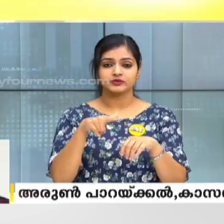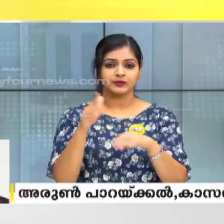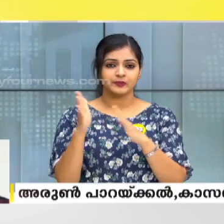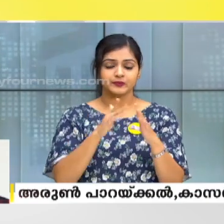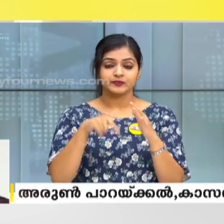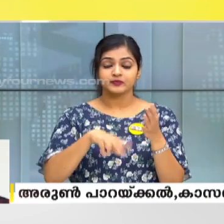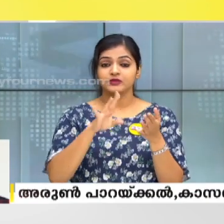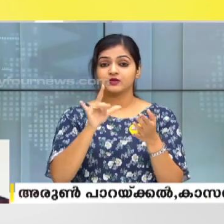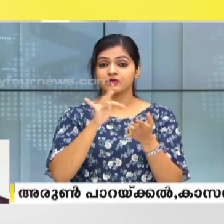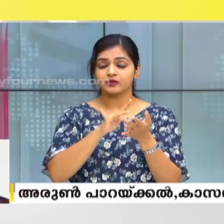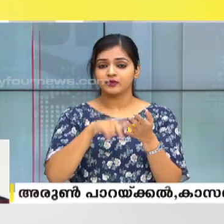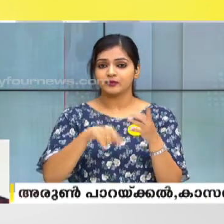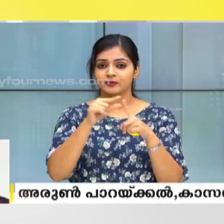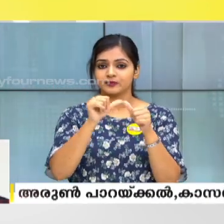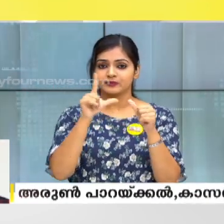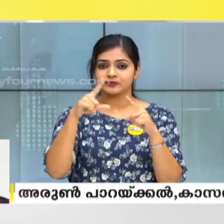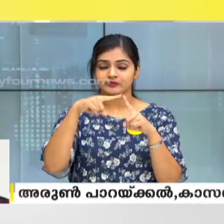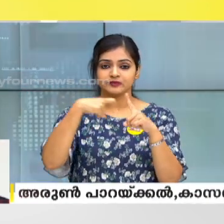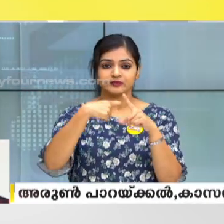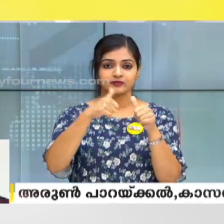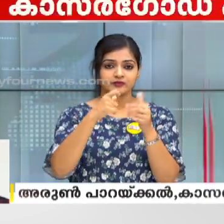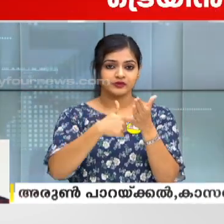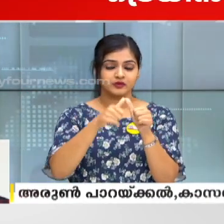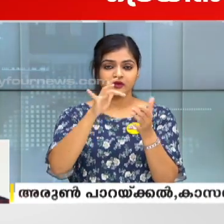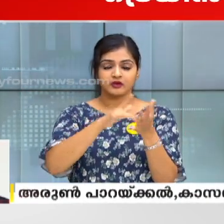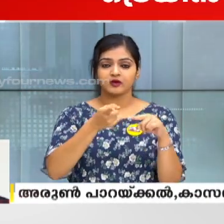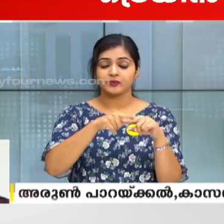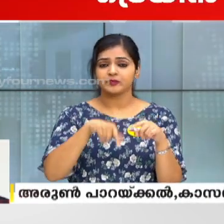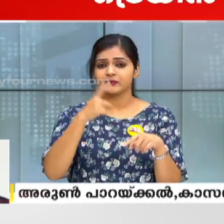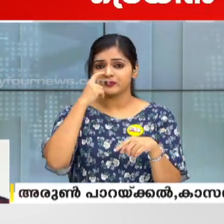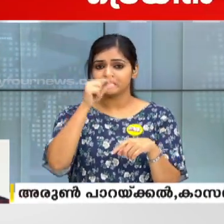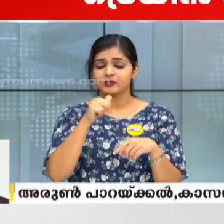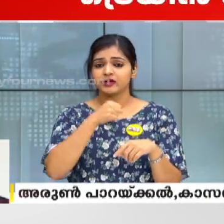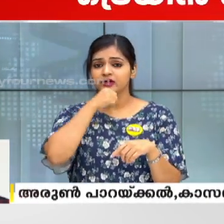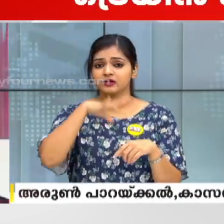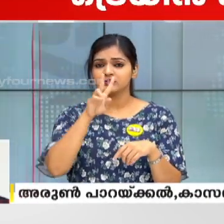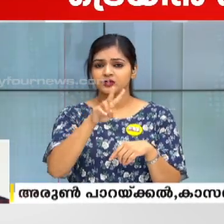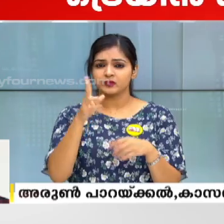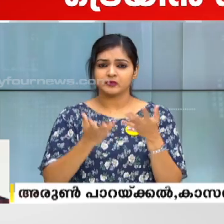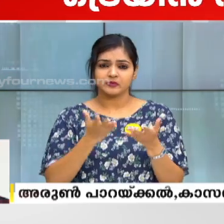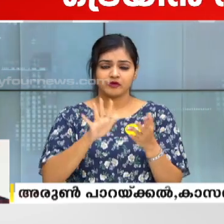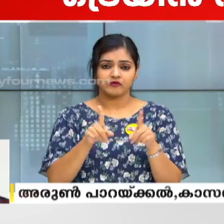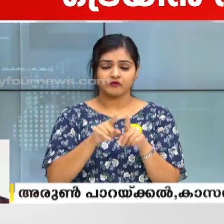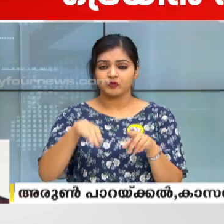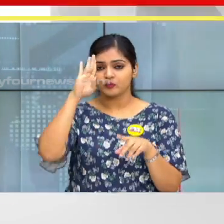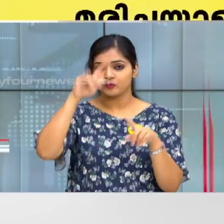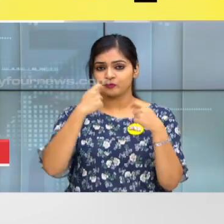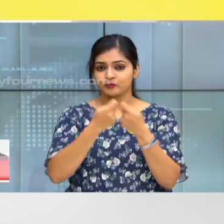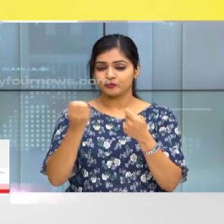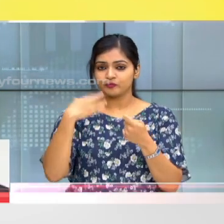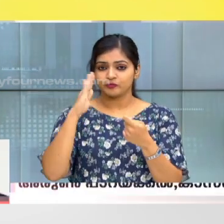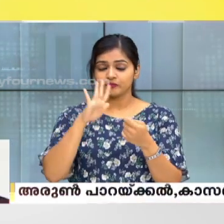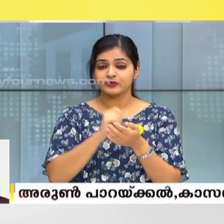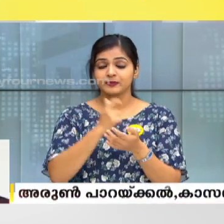നീലേശ്വരം പള്ളിക്കരയിലാണ് സംഭവം. പെൺകുട്ടിക്ക് 22 വയസ്സ് പ്രായം തോന്നിക്കുമെന്നാണ് പോലീസ് ഉദ്യോഗസ്ഥരിൽ നിന്ന് നമുക്ക് ലഭിക്കുന്ന വിവരം. കുട്ടി